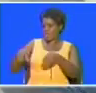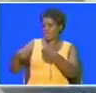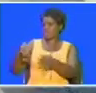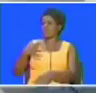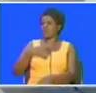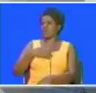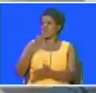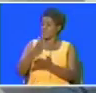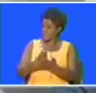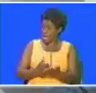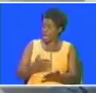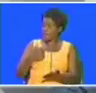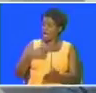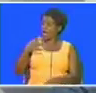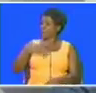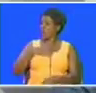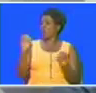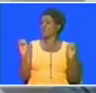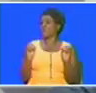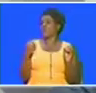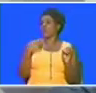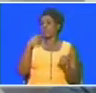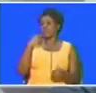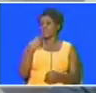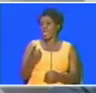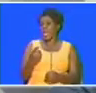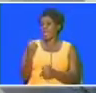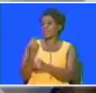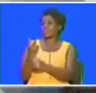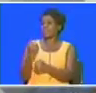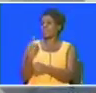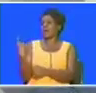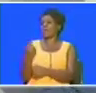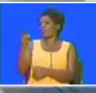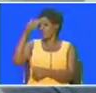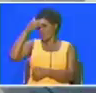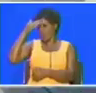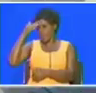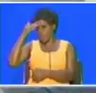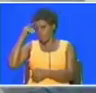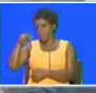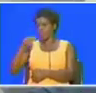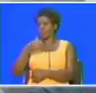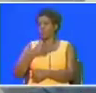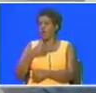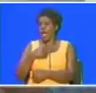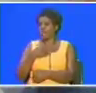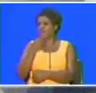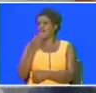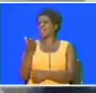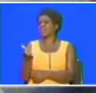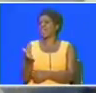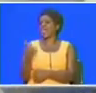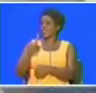Kuna watu wapatie wasichana wa kazi off. Unamwambia aende nyumbani December peke yake. Na unasahau uko na jogoo inawika pale nyumbani. Kwa